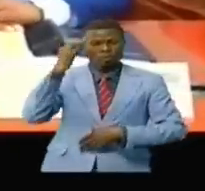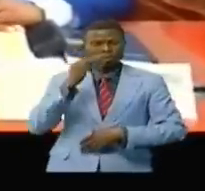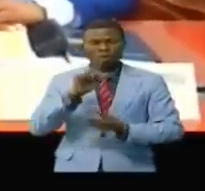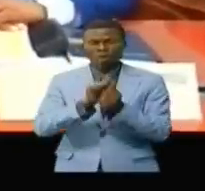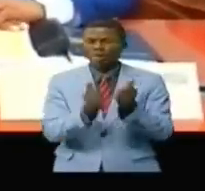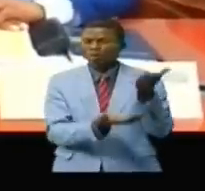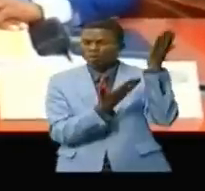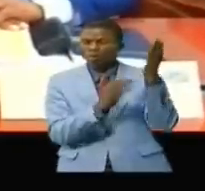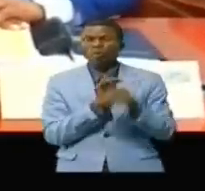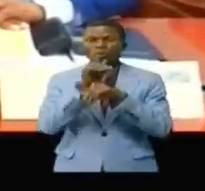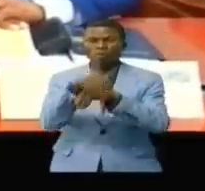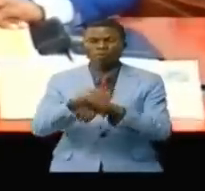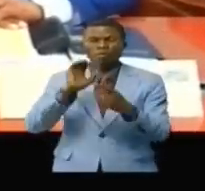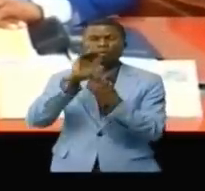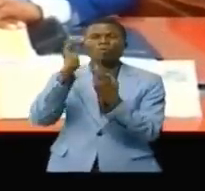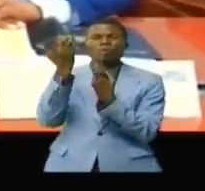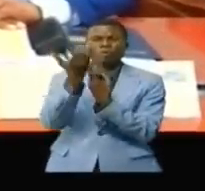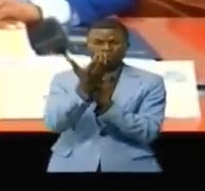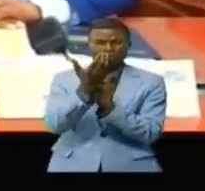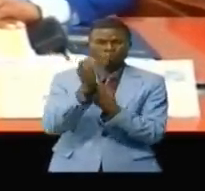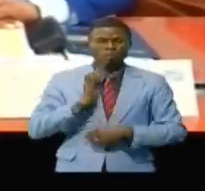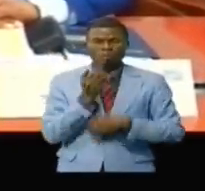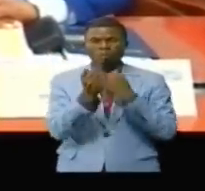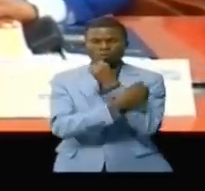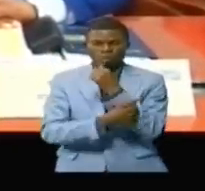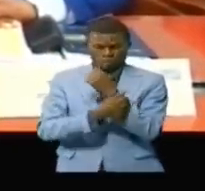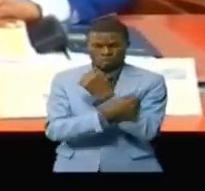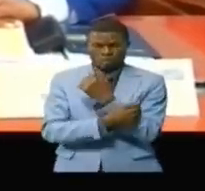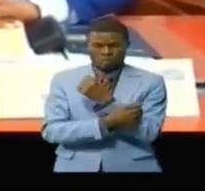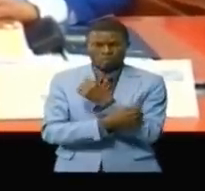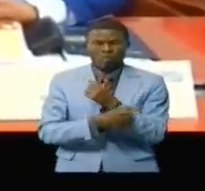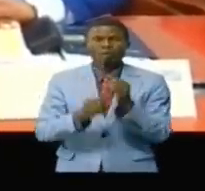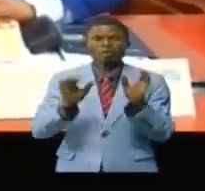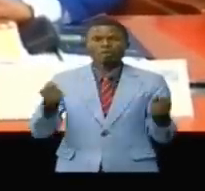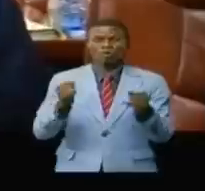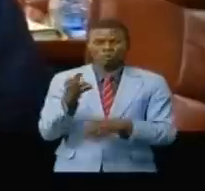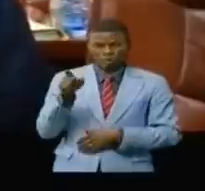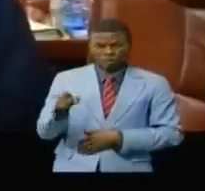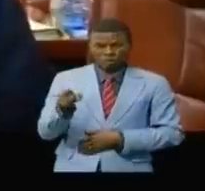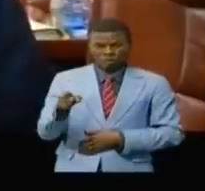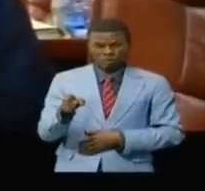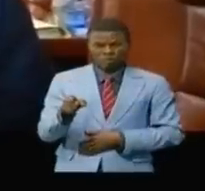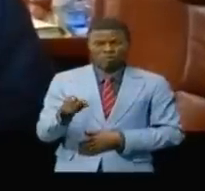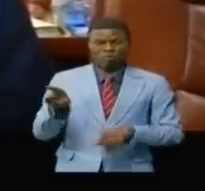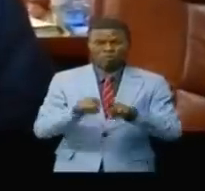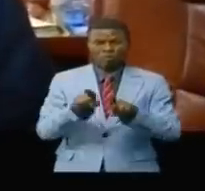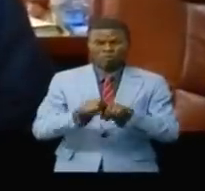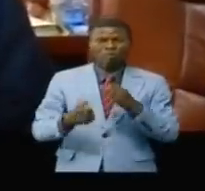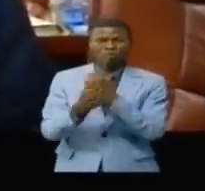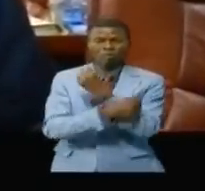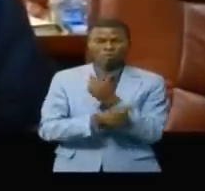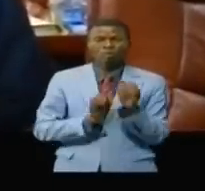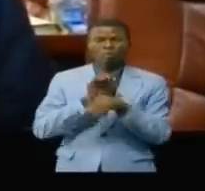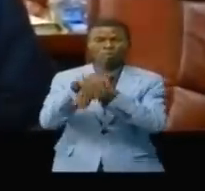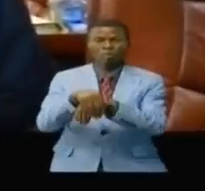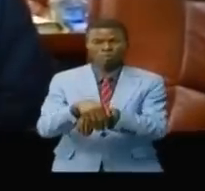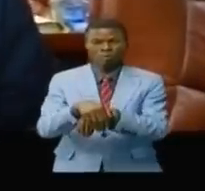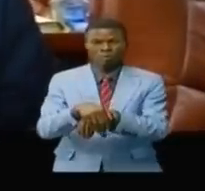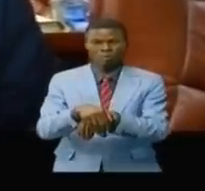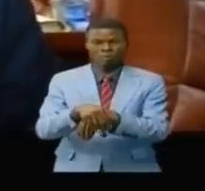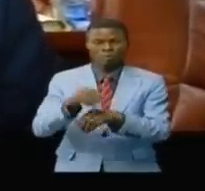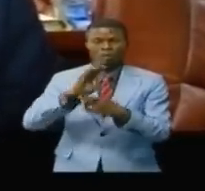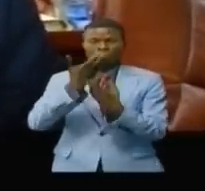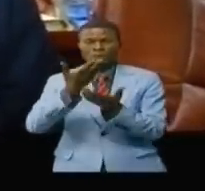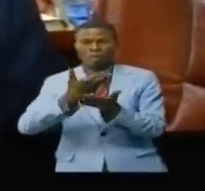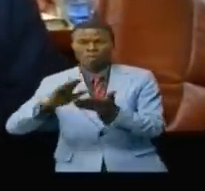la participation culturelle de notre pays aux 10 Jeux. En tant que pays participant pour la partie